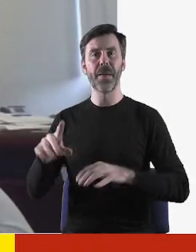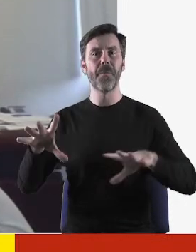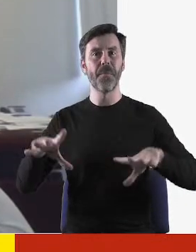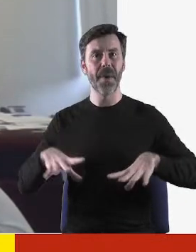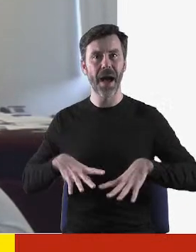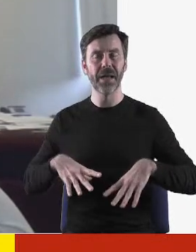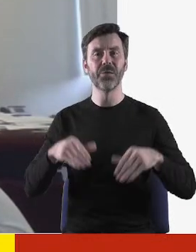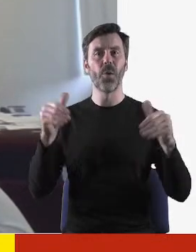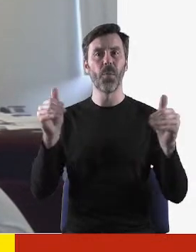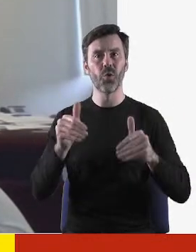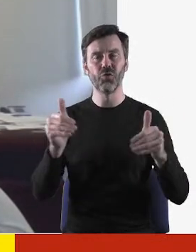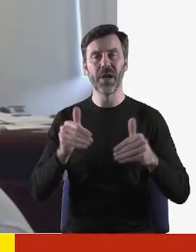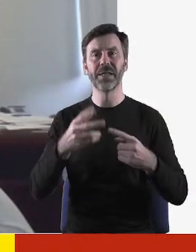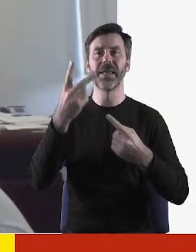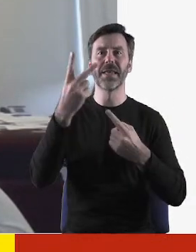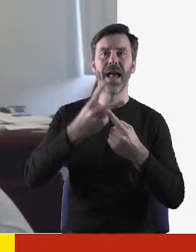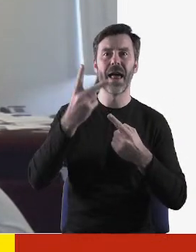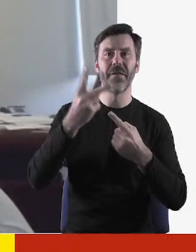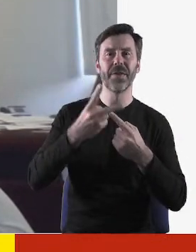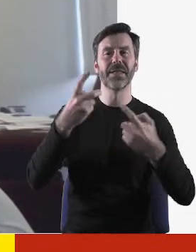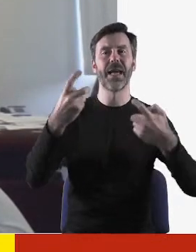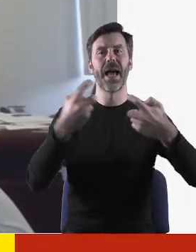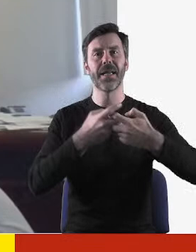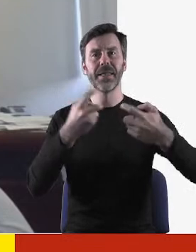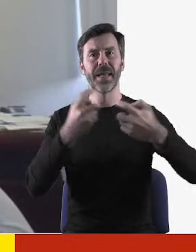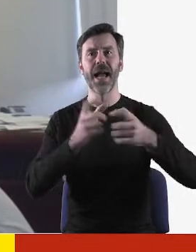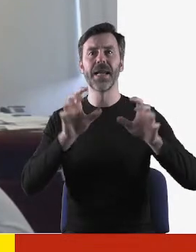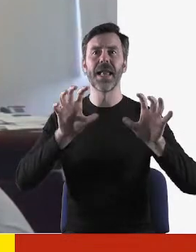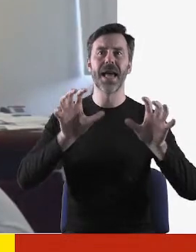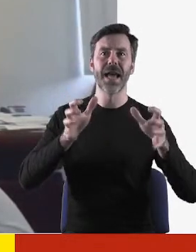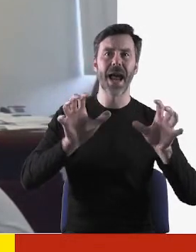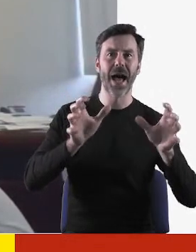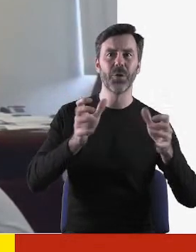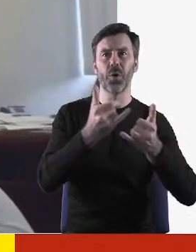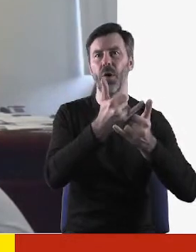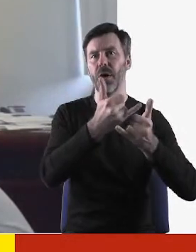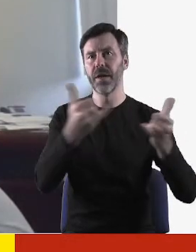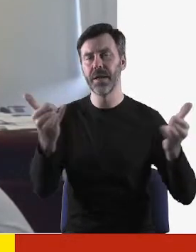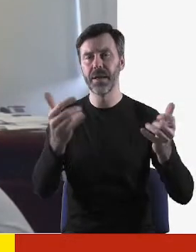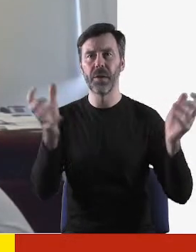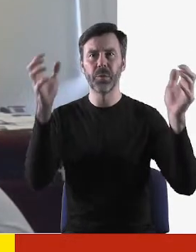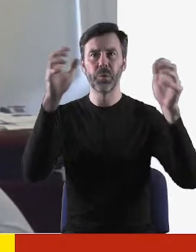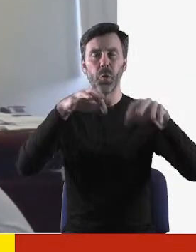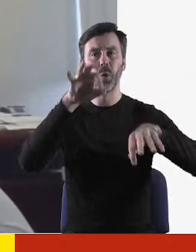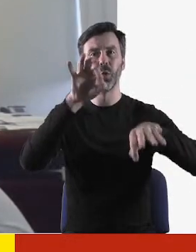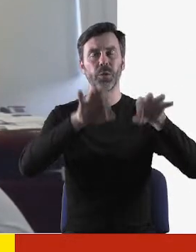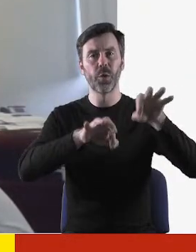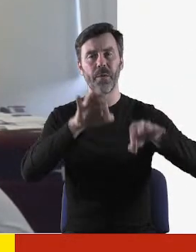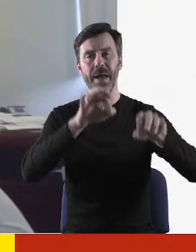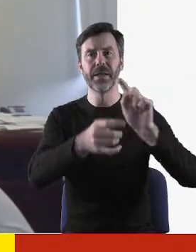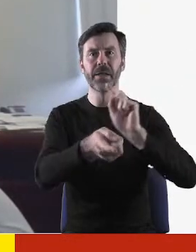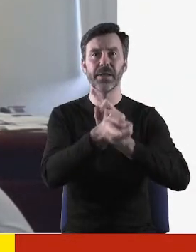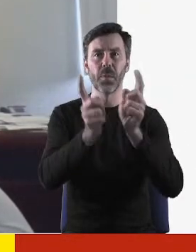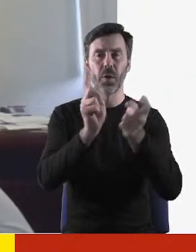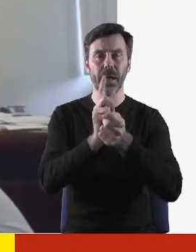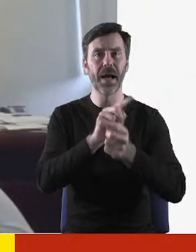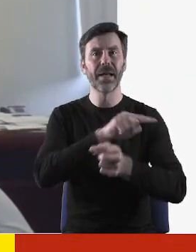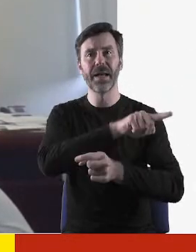mediach, na jakichś spotkaniach publicznych, warto mówić